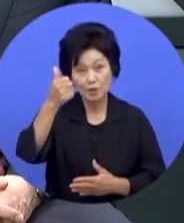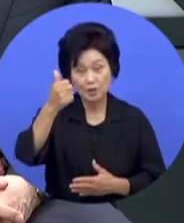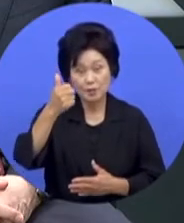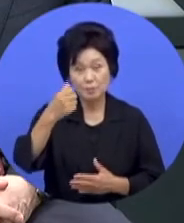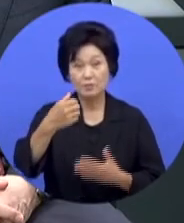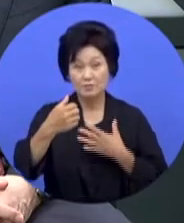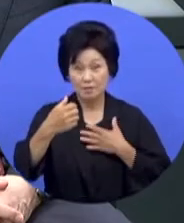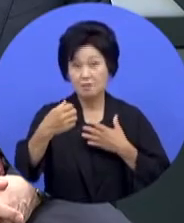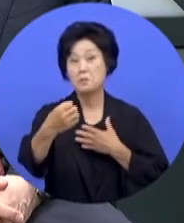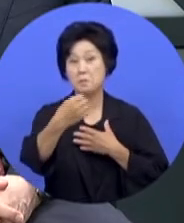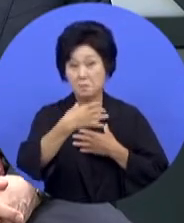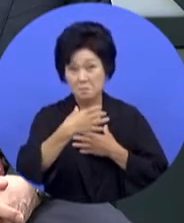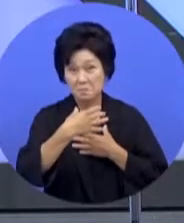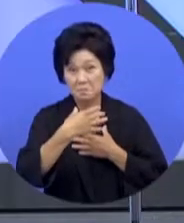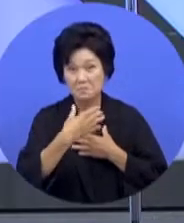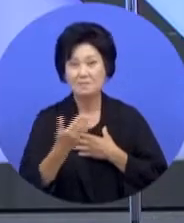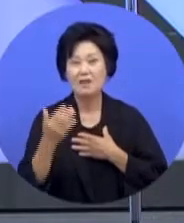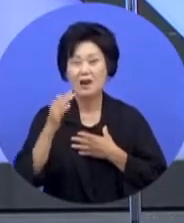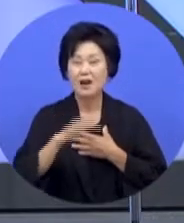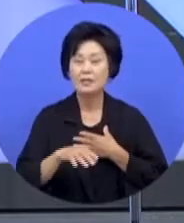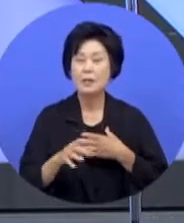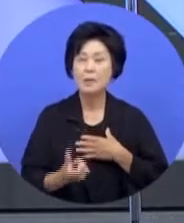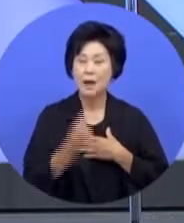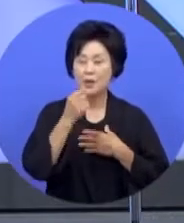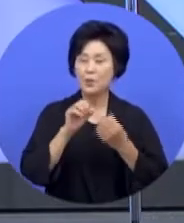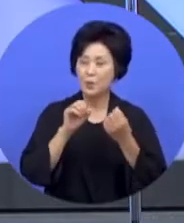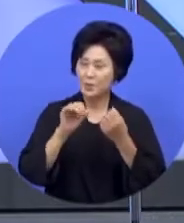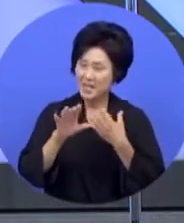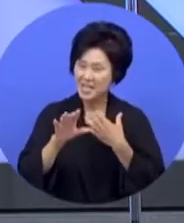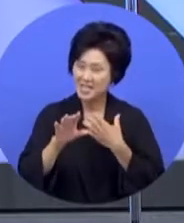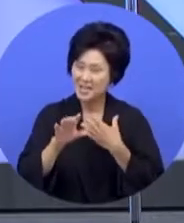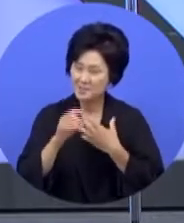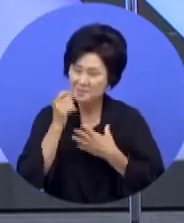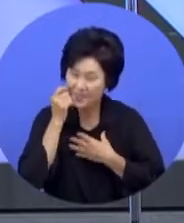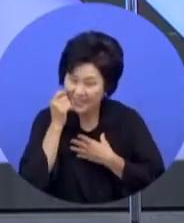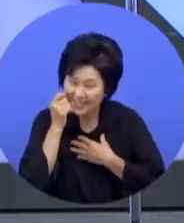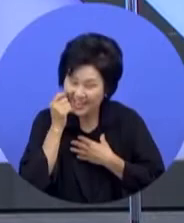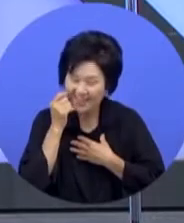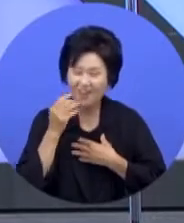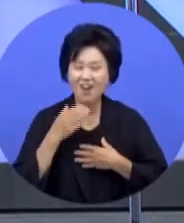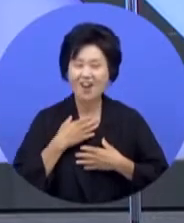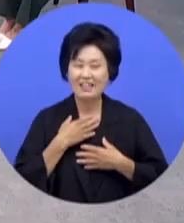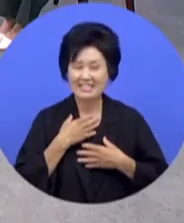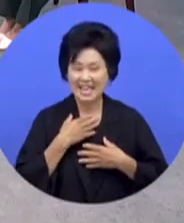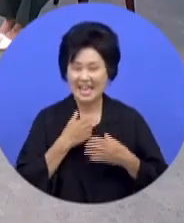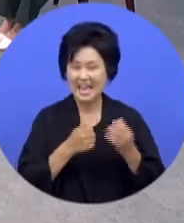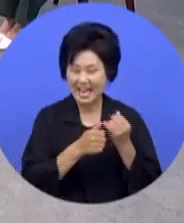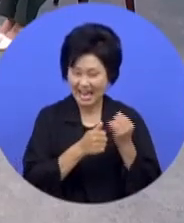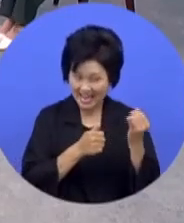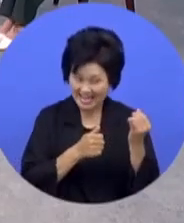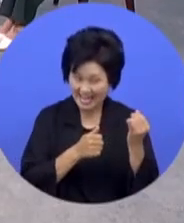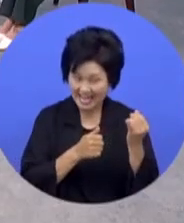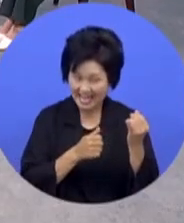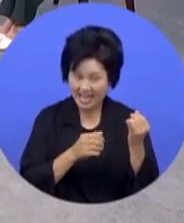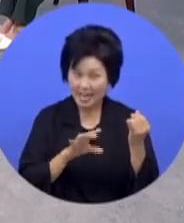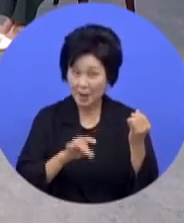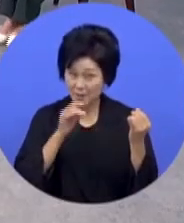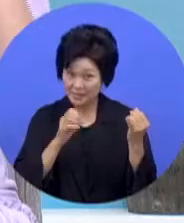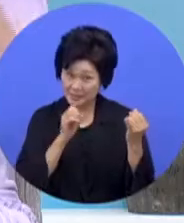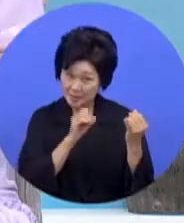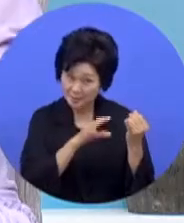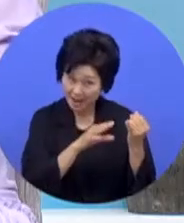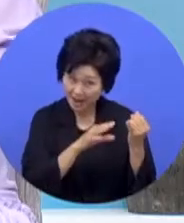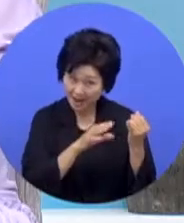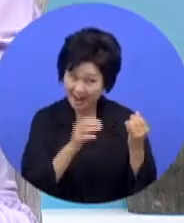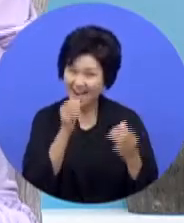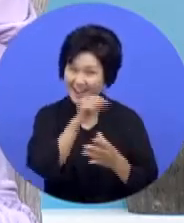하셔서 네. 그때 이제 제가 대답은 못 드리고요. 네. 제 아내에게 허락을 맡아야 된다. 아, 그렇죠. 네네. 그럼요. 이제